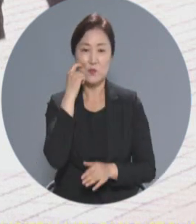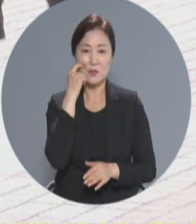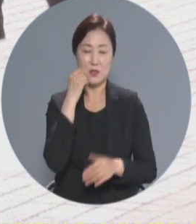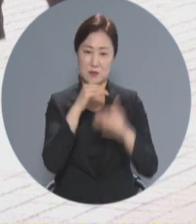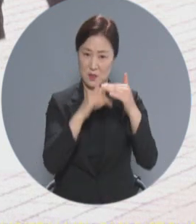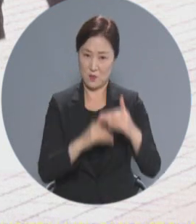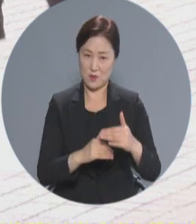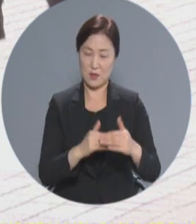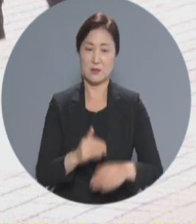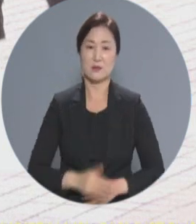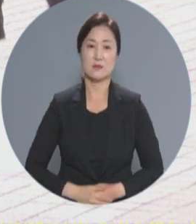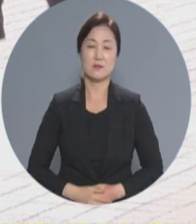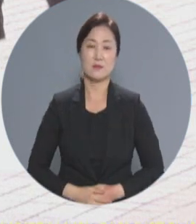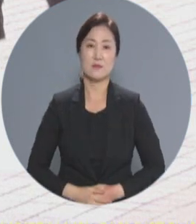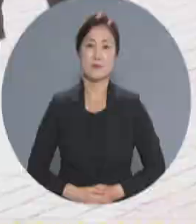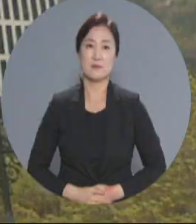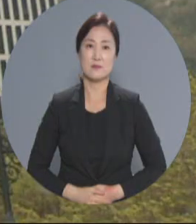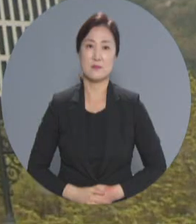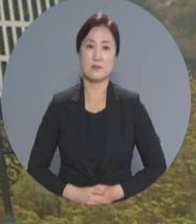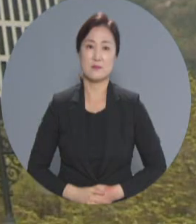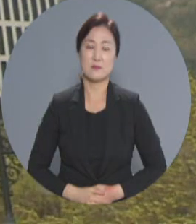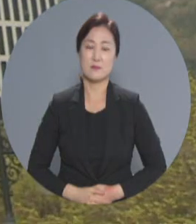기자의 보도입니다.